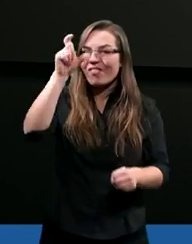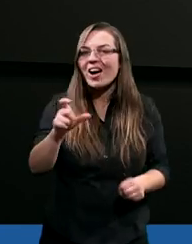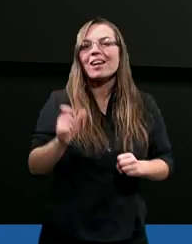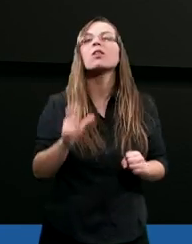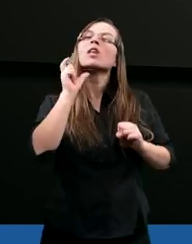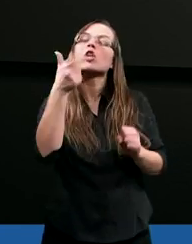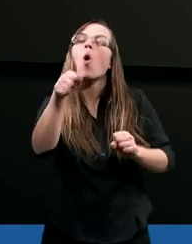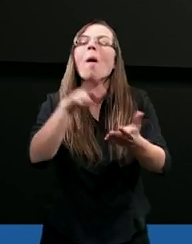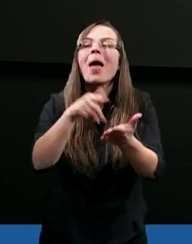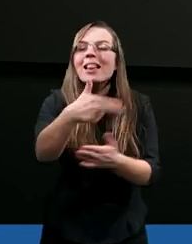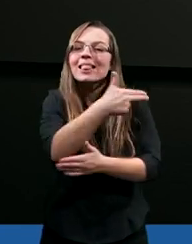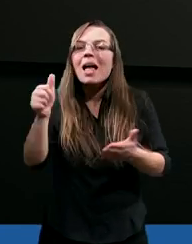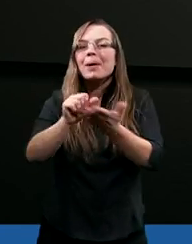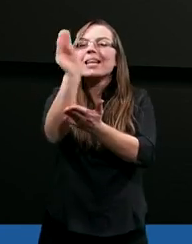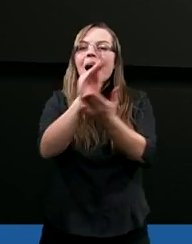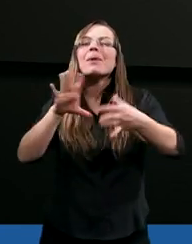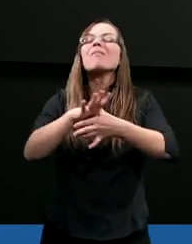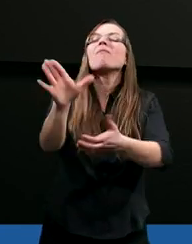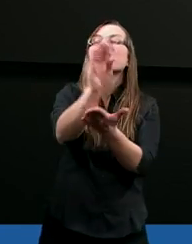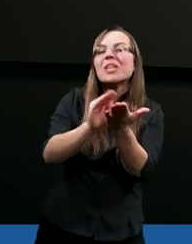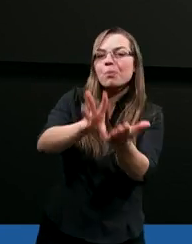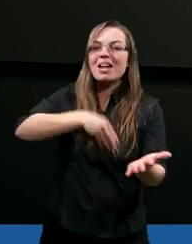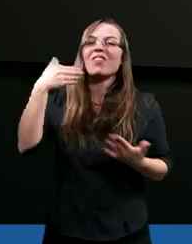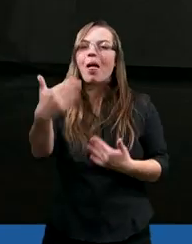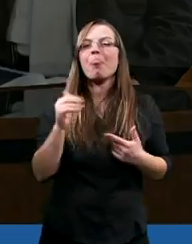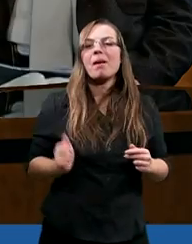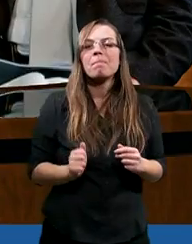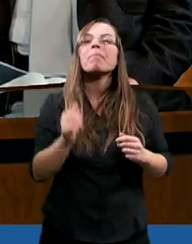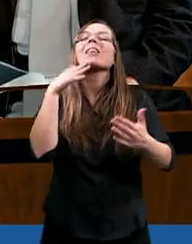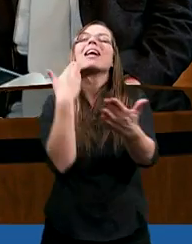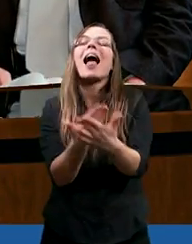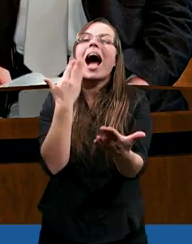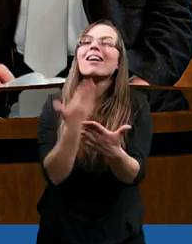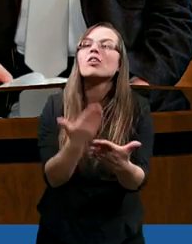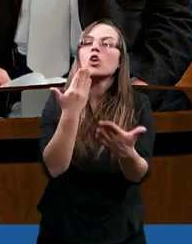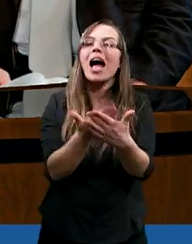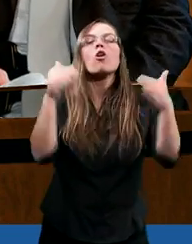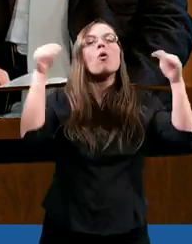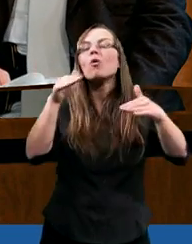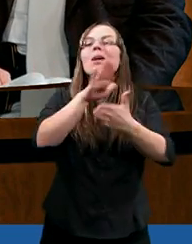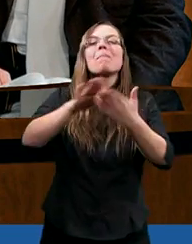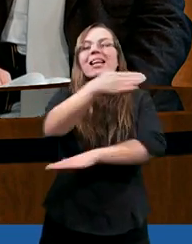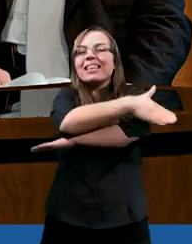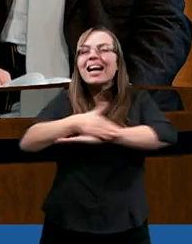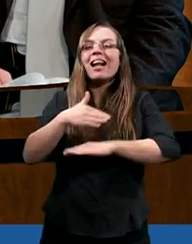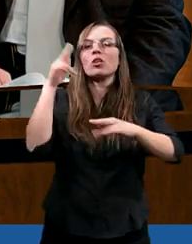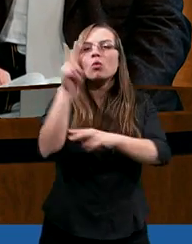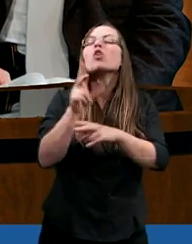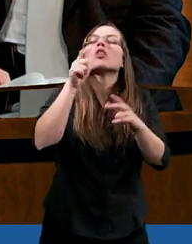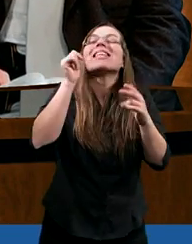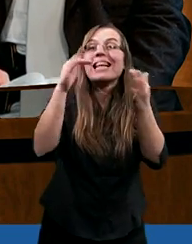Co na ten temat jest napisane w Piśmie Świętym? Dlaczego możemy bezgranicznie? Już częściowo nawet